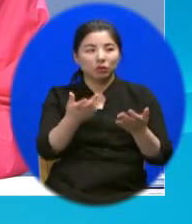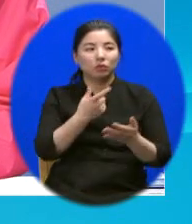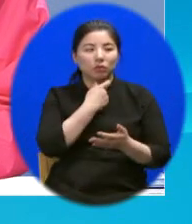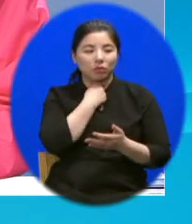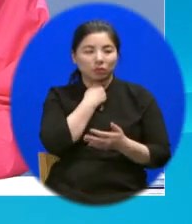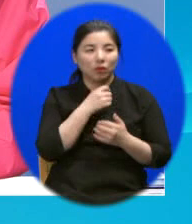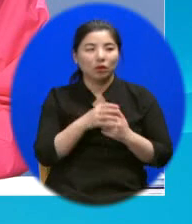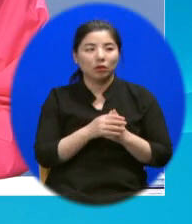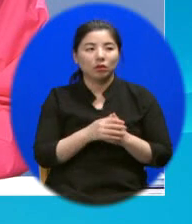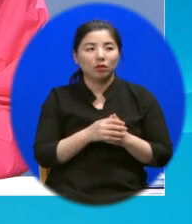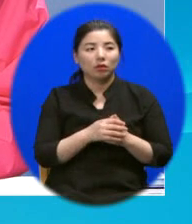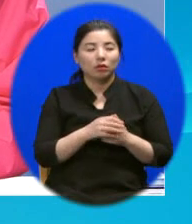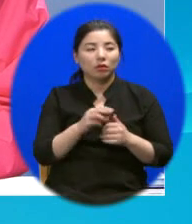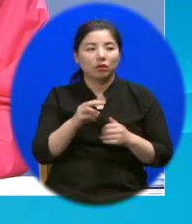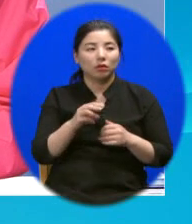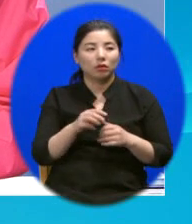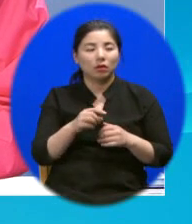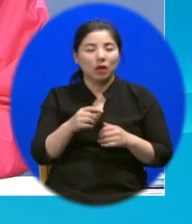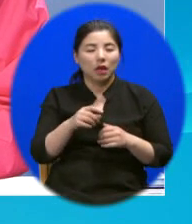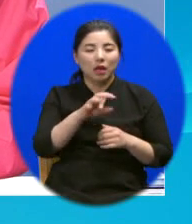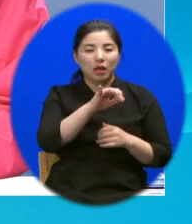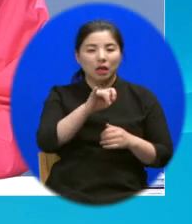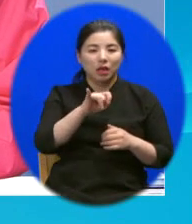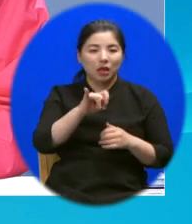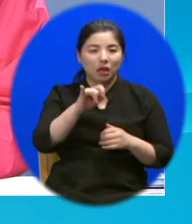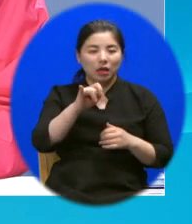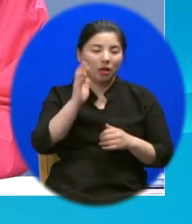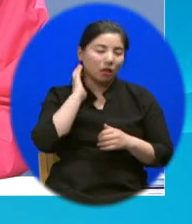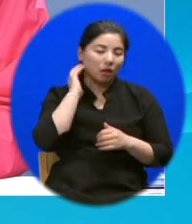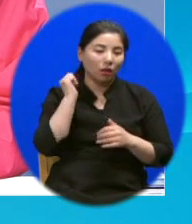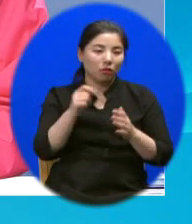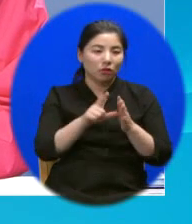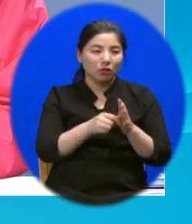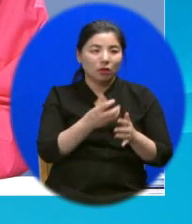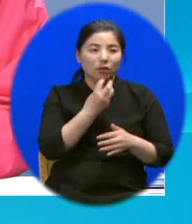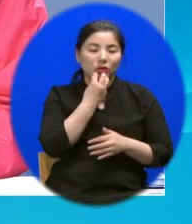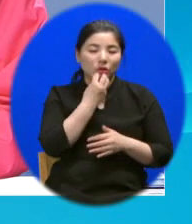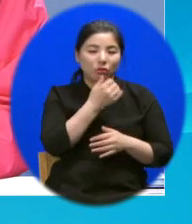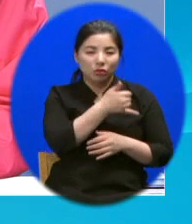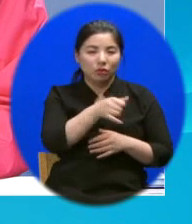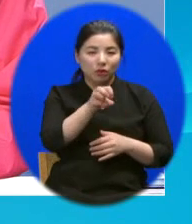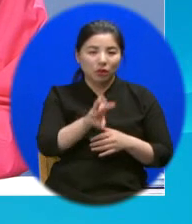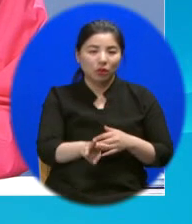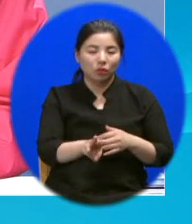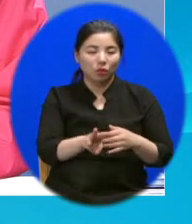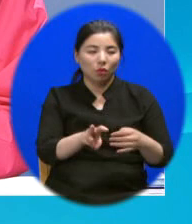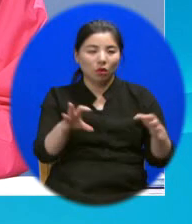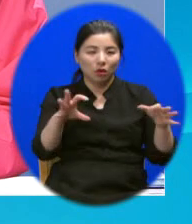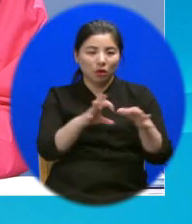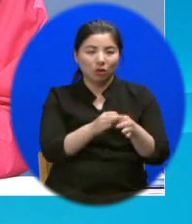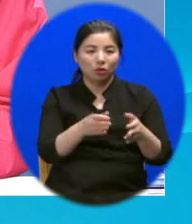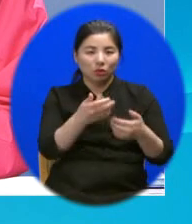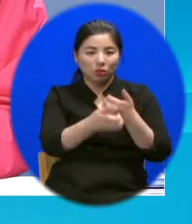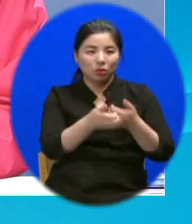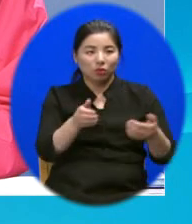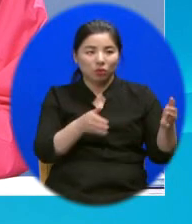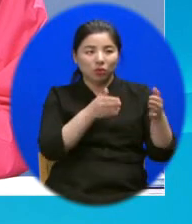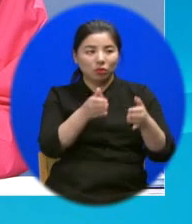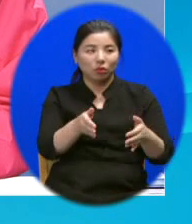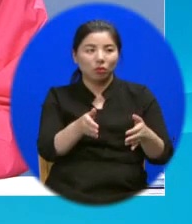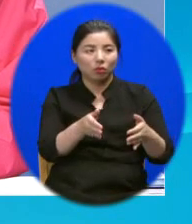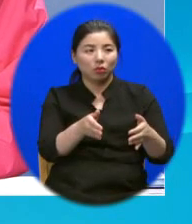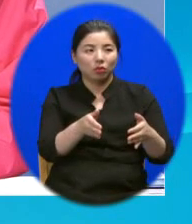합니다 냄비 정도 시절의 그 서울 세종 간 아 고속도록